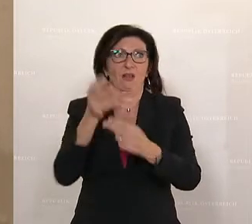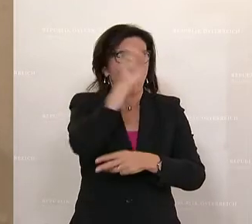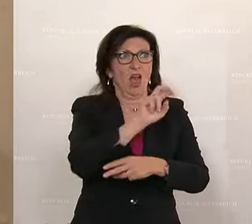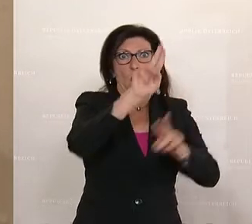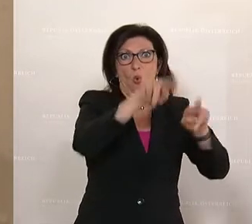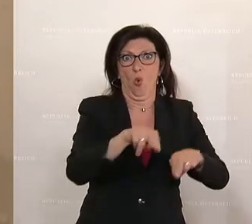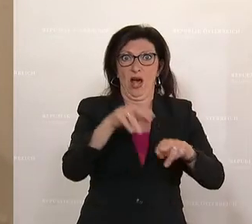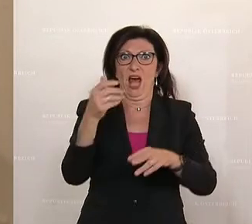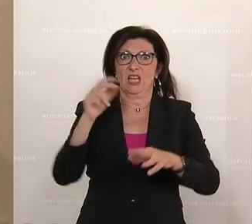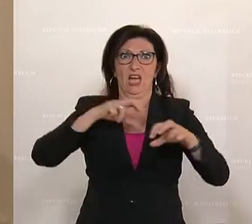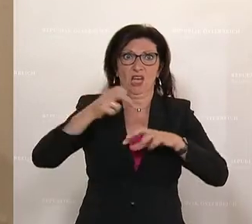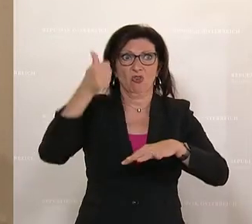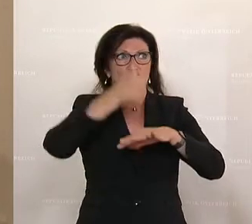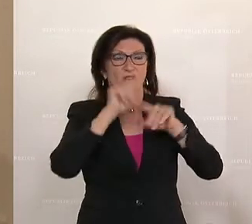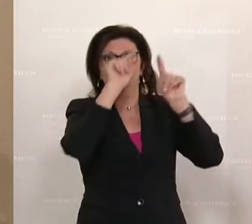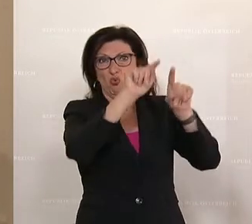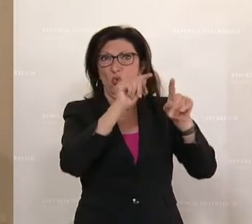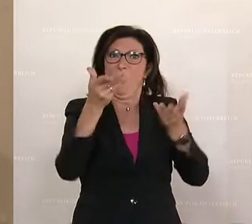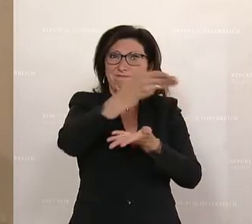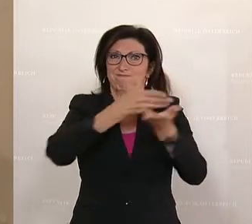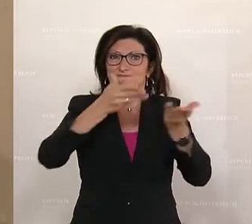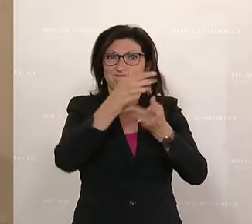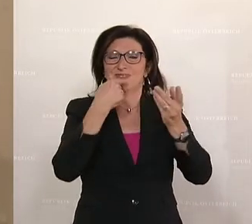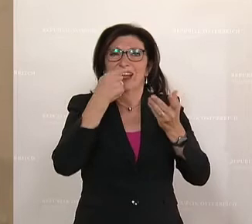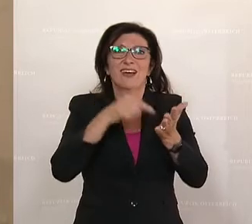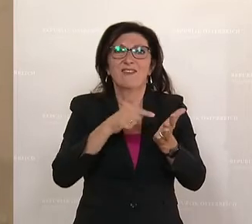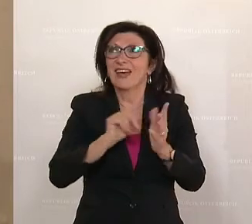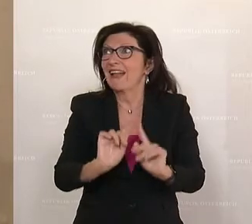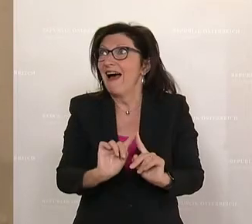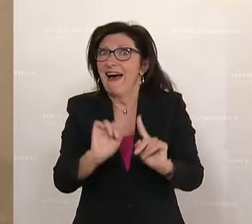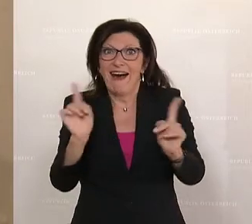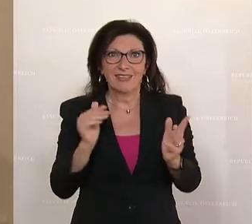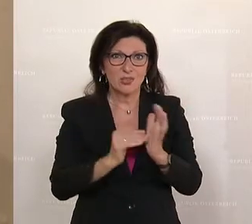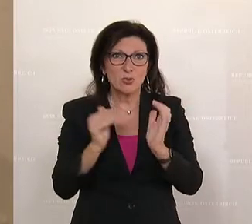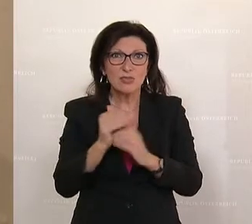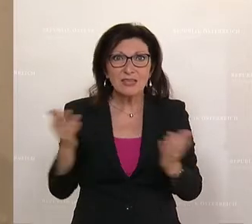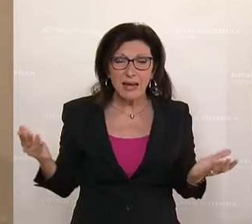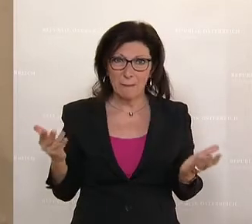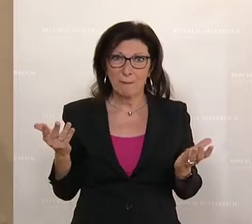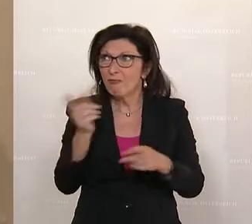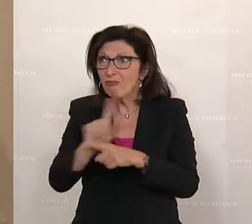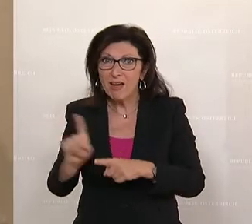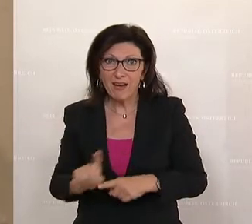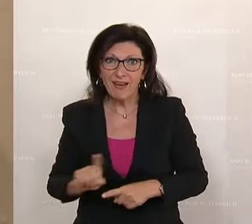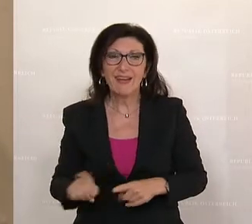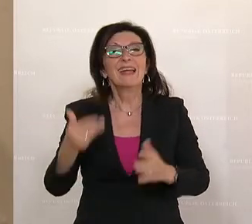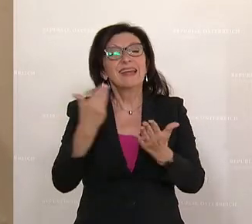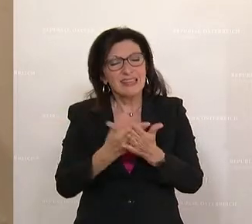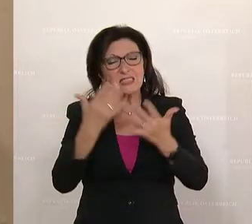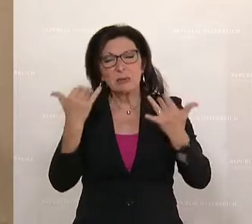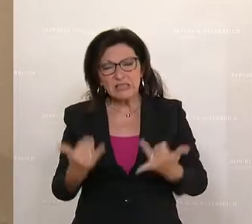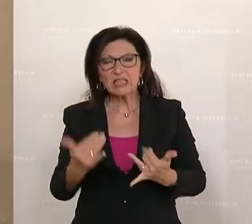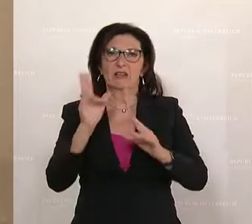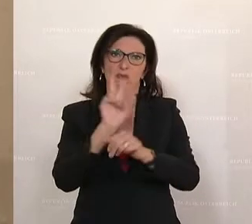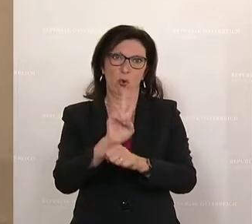Regierungschefs diskutiert wird. In Ermangelung anderer bewährter Systeme gilt derzeit noch das Vorsichtsprinzip. Ich halte das für einen